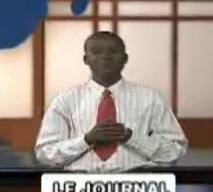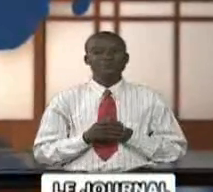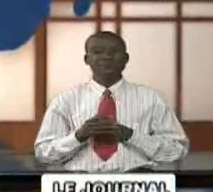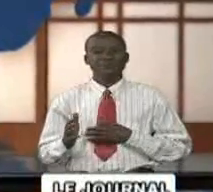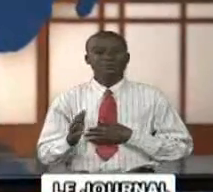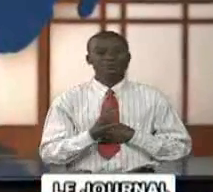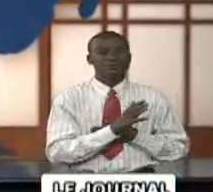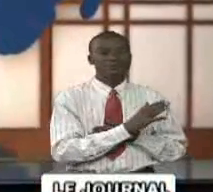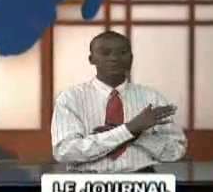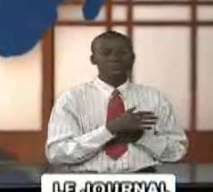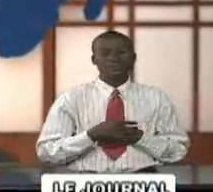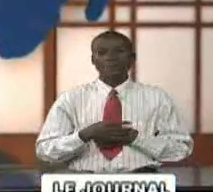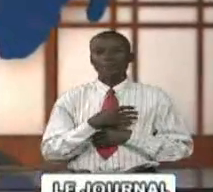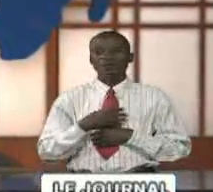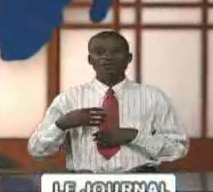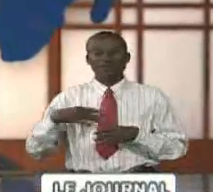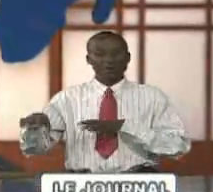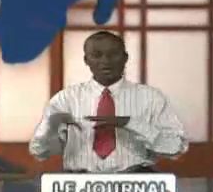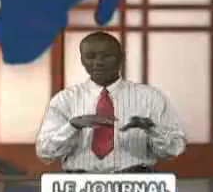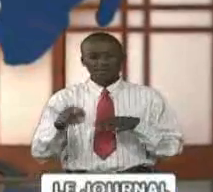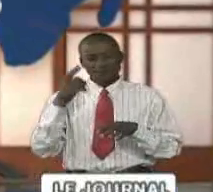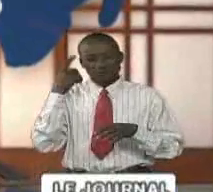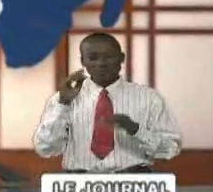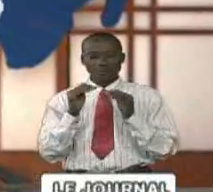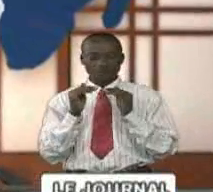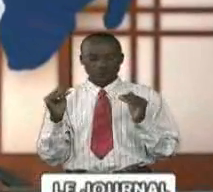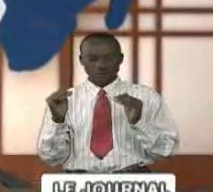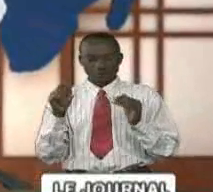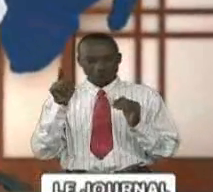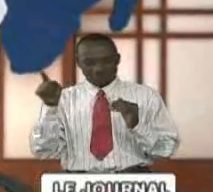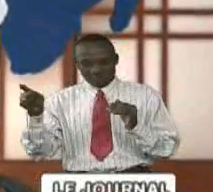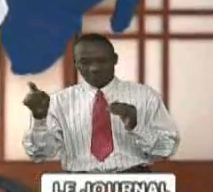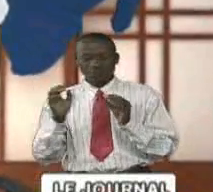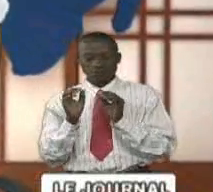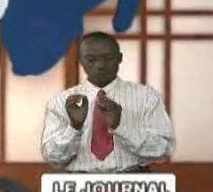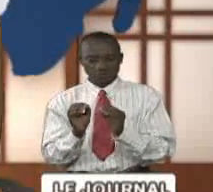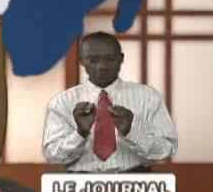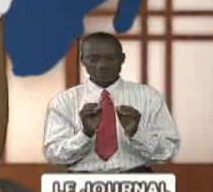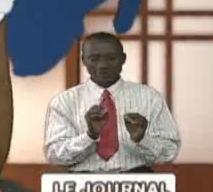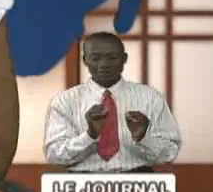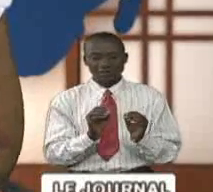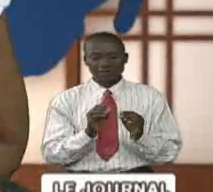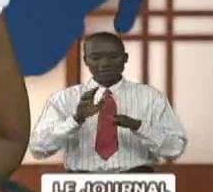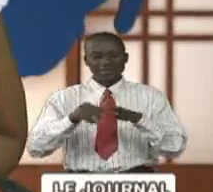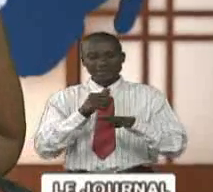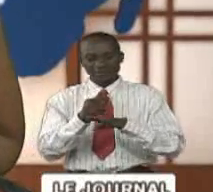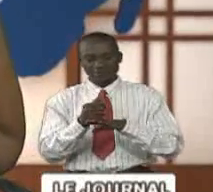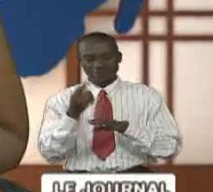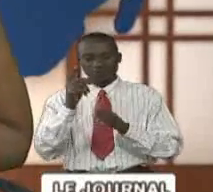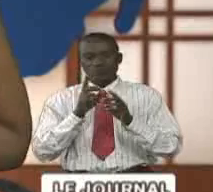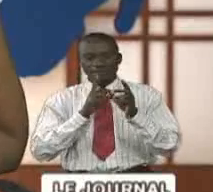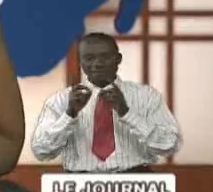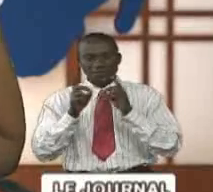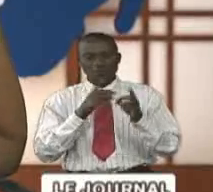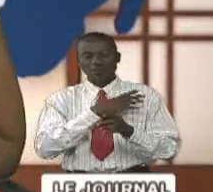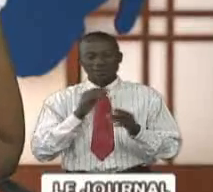Les femmes activistes de la paix ont organisé il y a quelques jours un atelier sur le dialogue